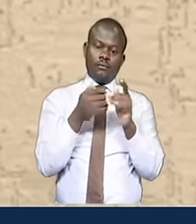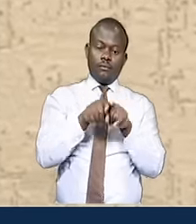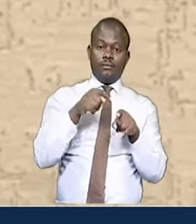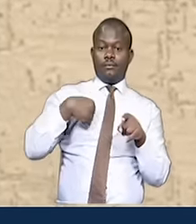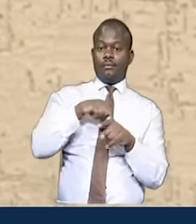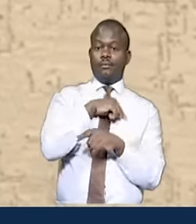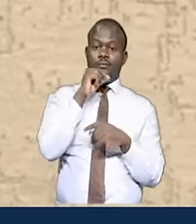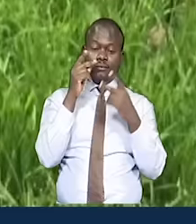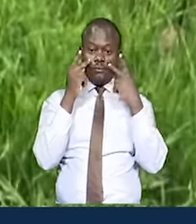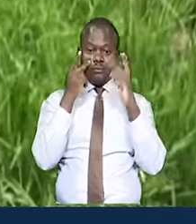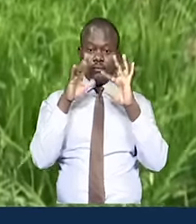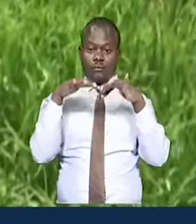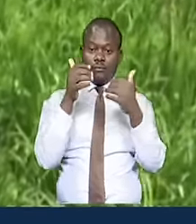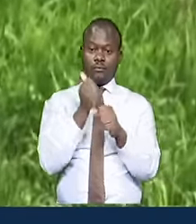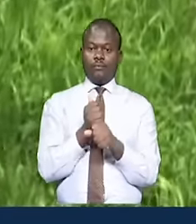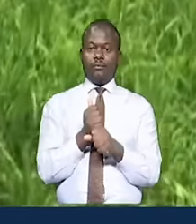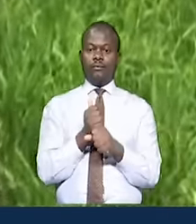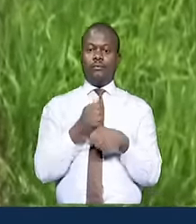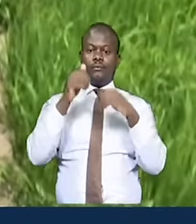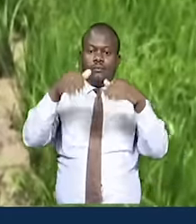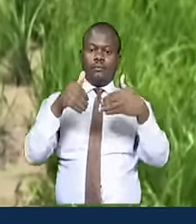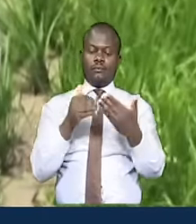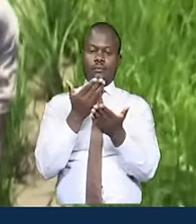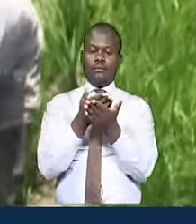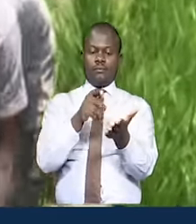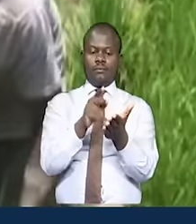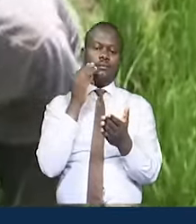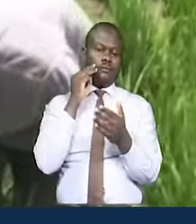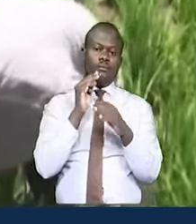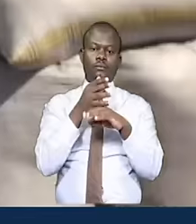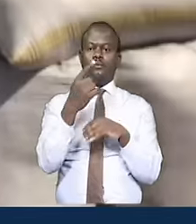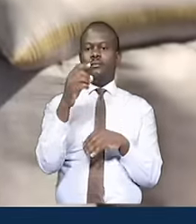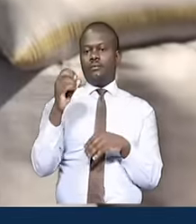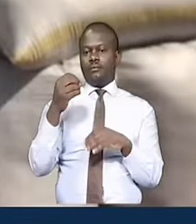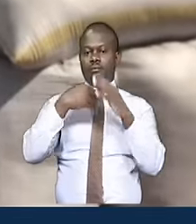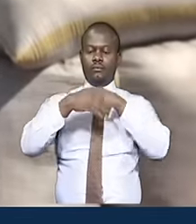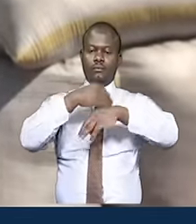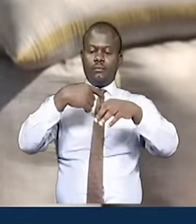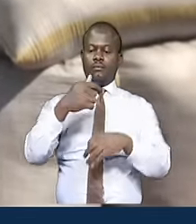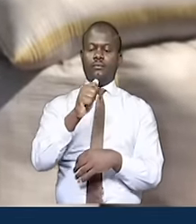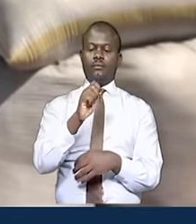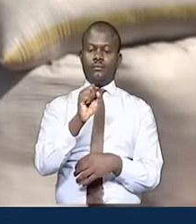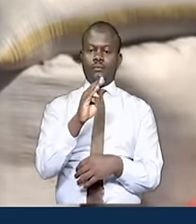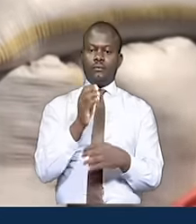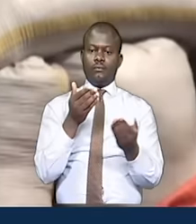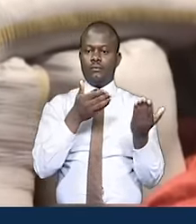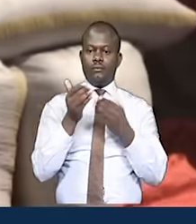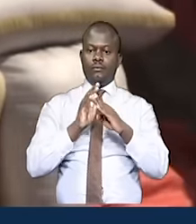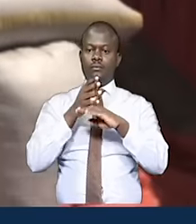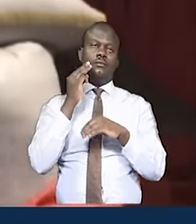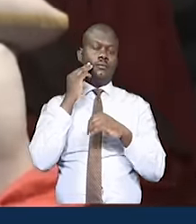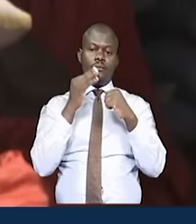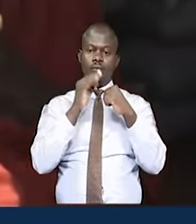ntabwo twabonye uko tubikora kugeza ubu abahinzi barishyuza miliyoni zisaga ijana uruganda rwa Gatsibo Rice rusanzwe rwakira hejuru ya